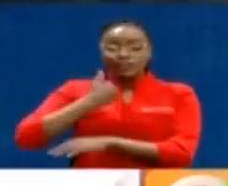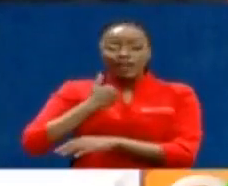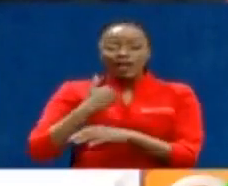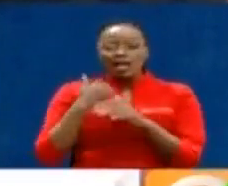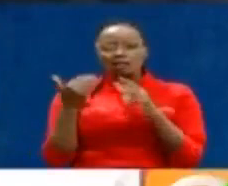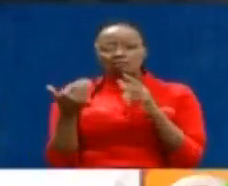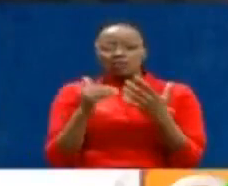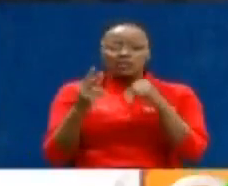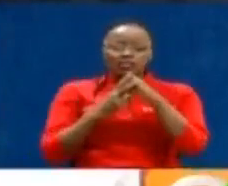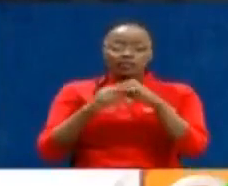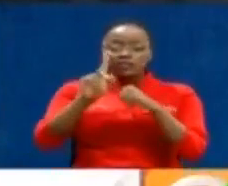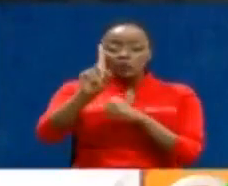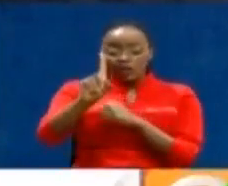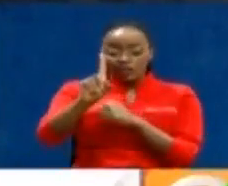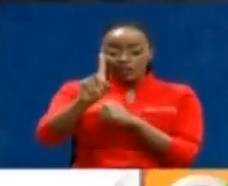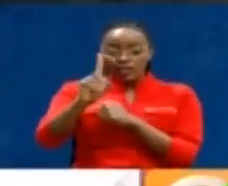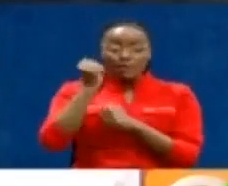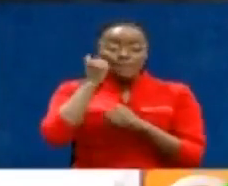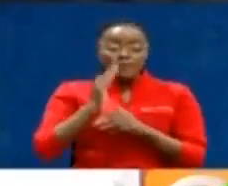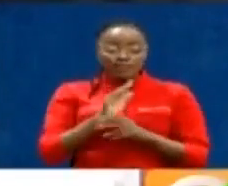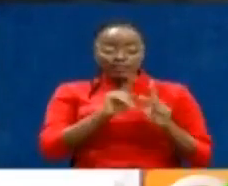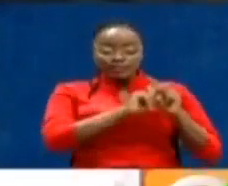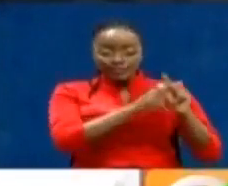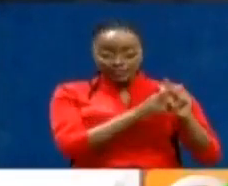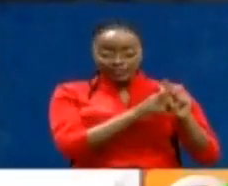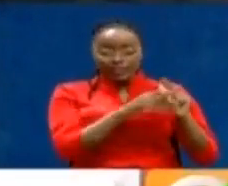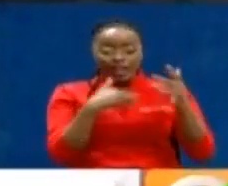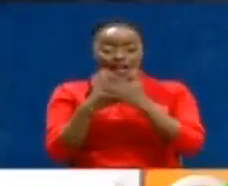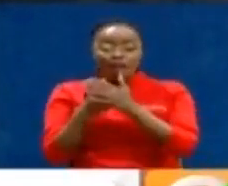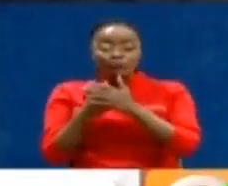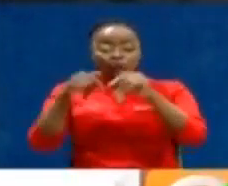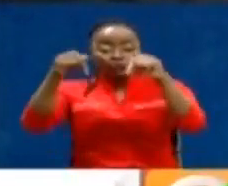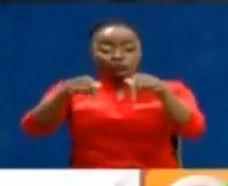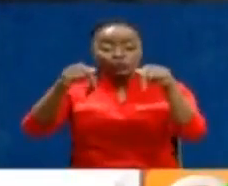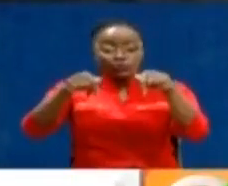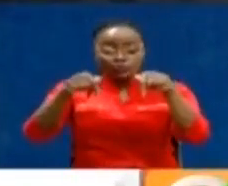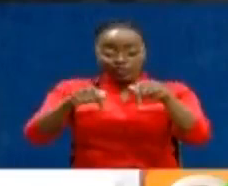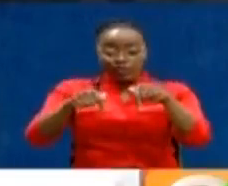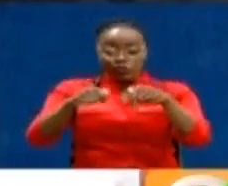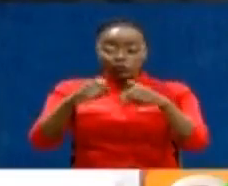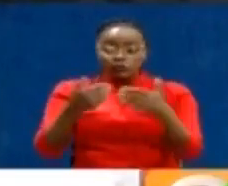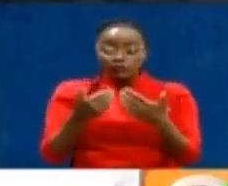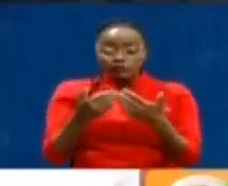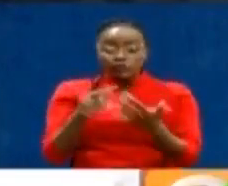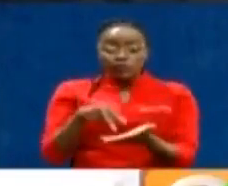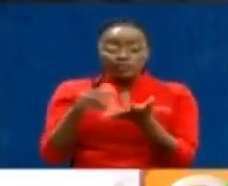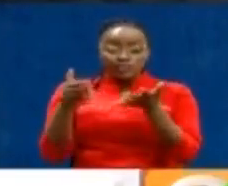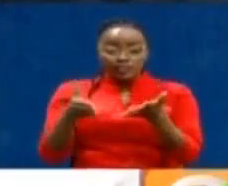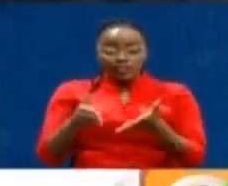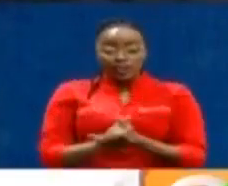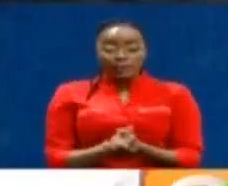imeandikisha visa 71 kwa jumla kutoka mwanzo mpaka hivi leo tunaposimama